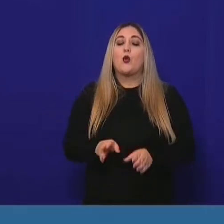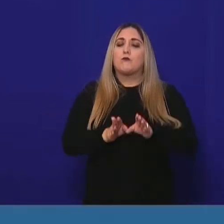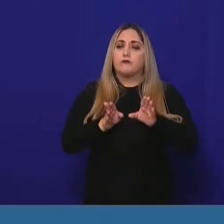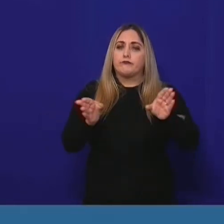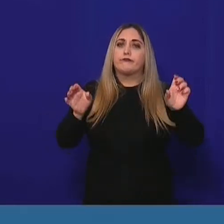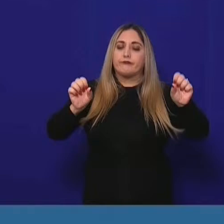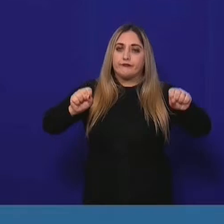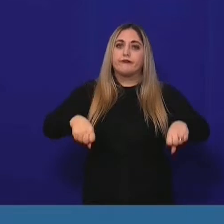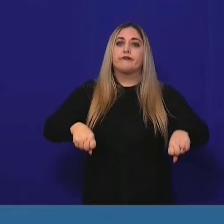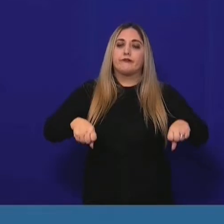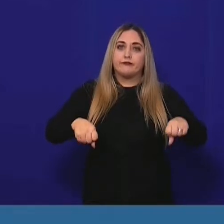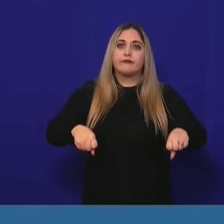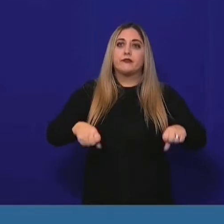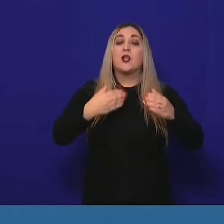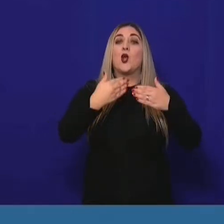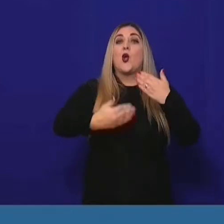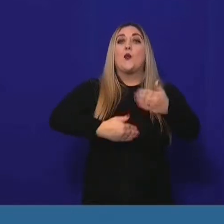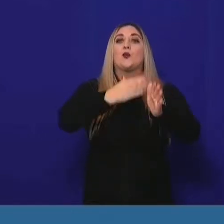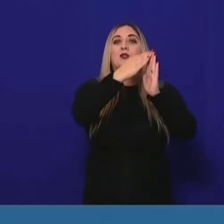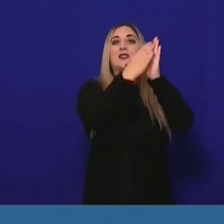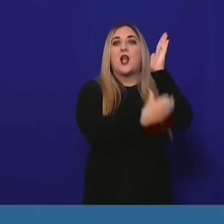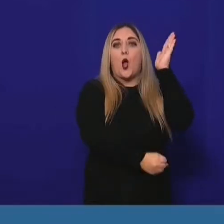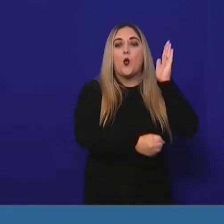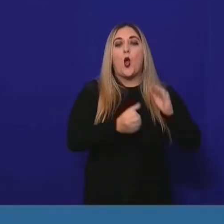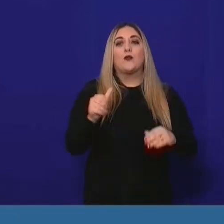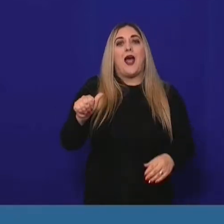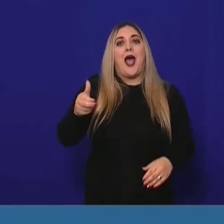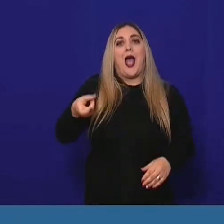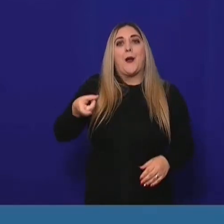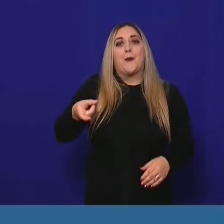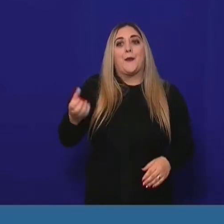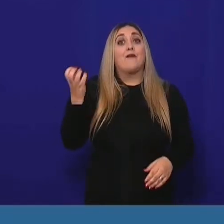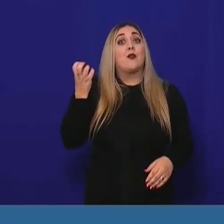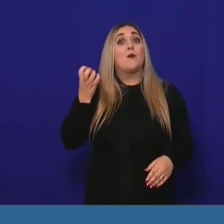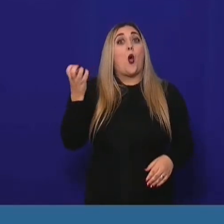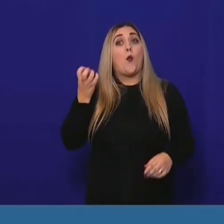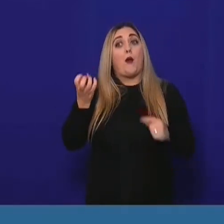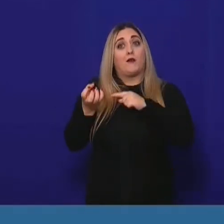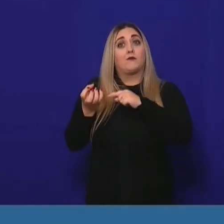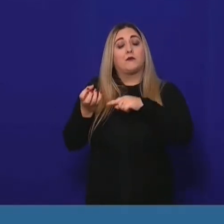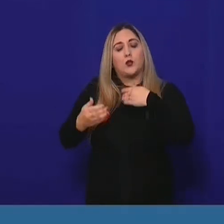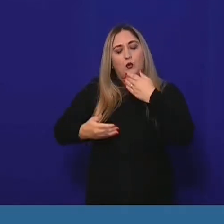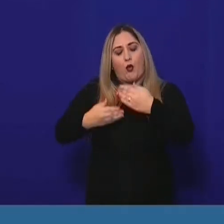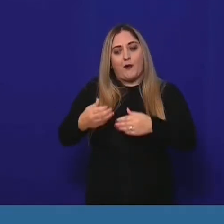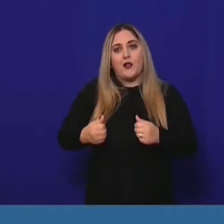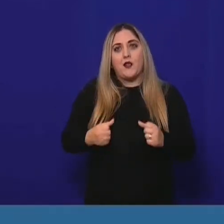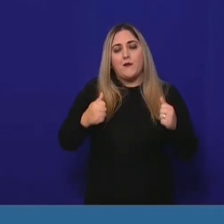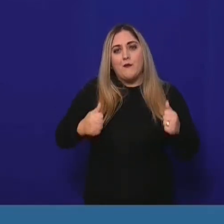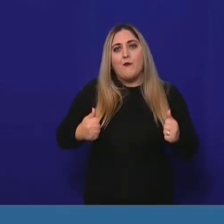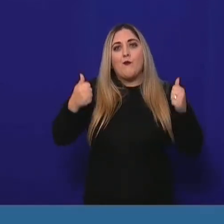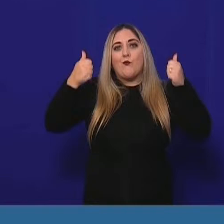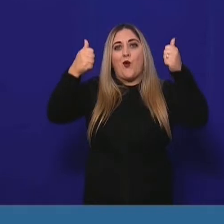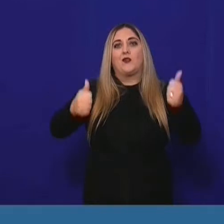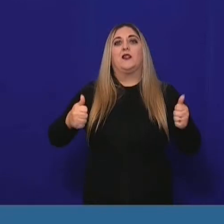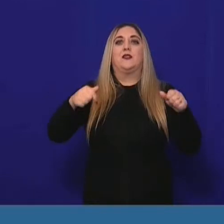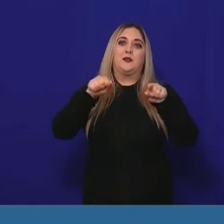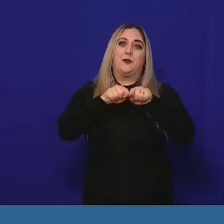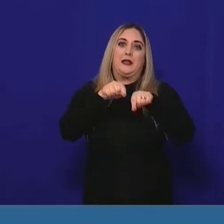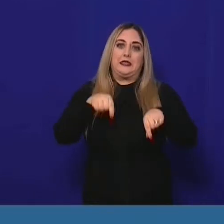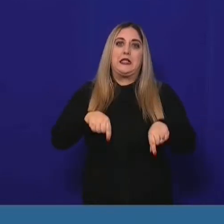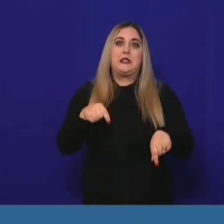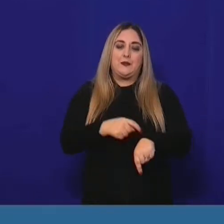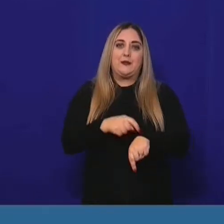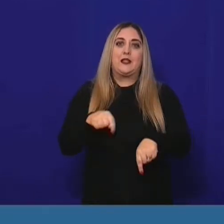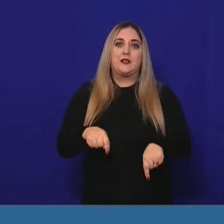wkoll niddownloadjaw il-contact tracing app li tibqa' importanti anke f'dan iż-żmien u tibqa' għaddejja importanti din